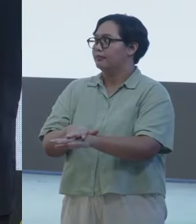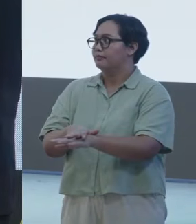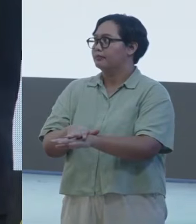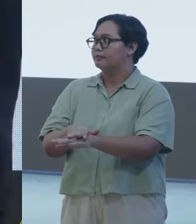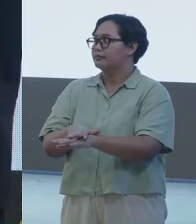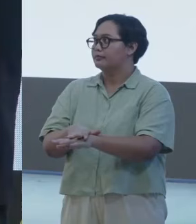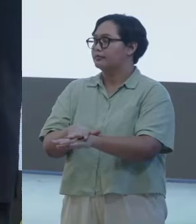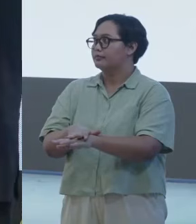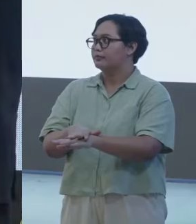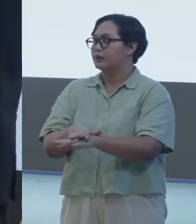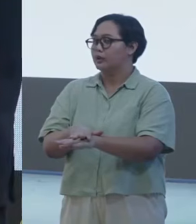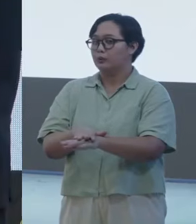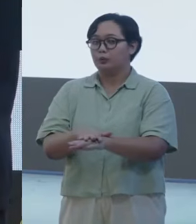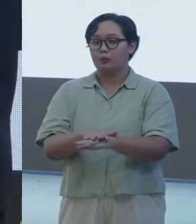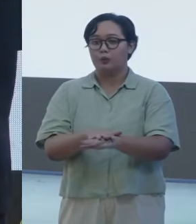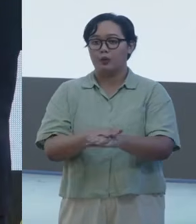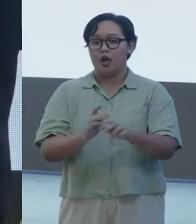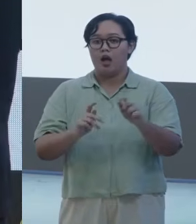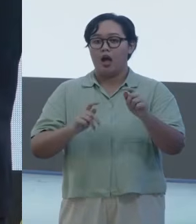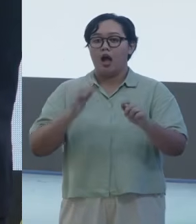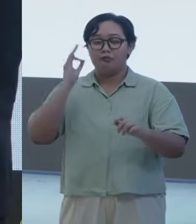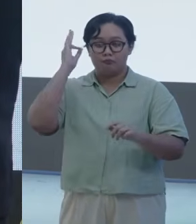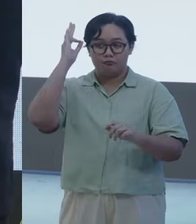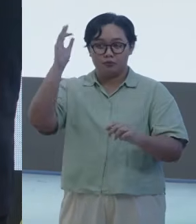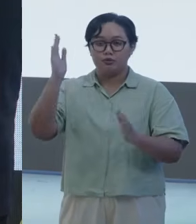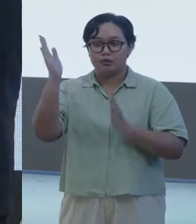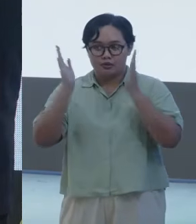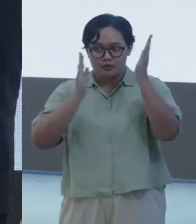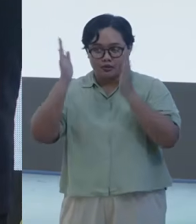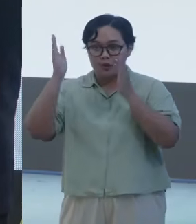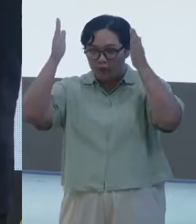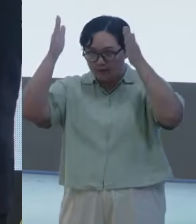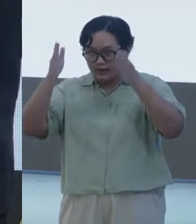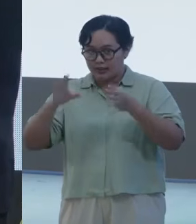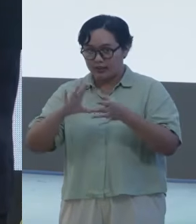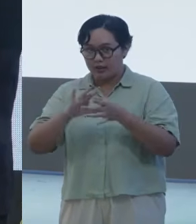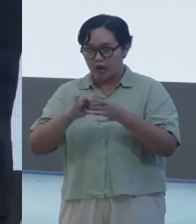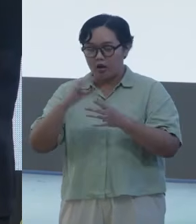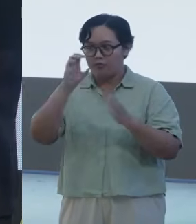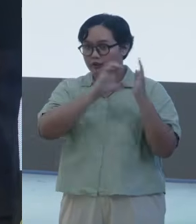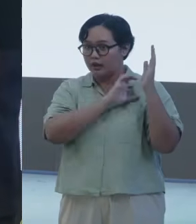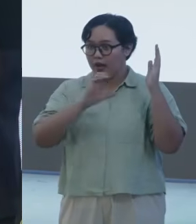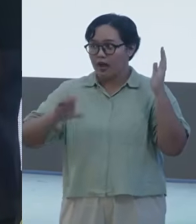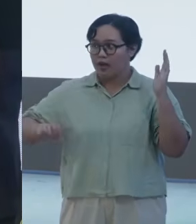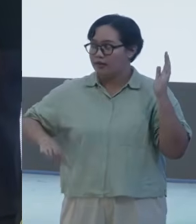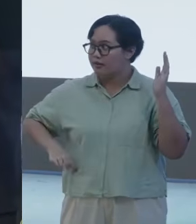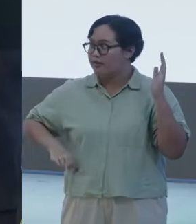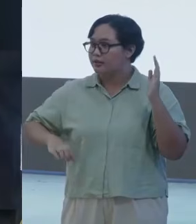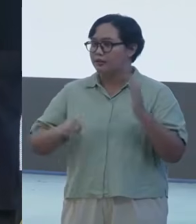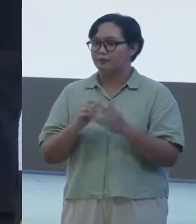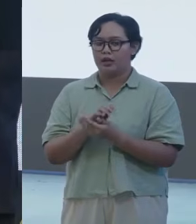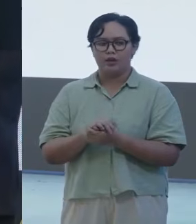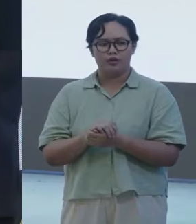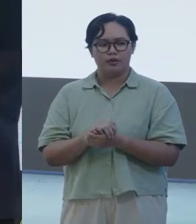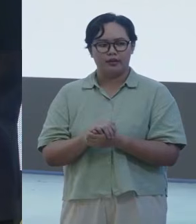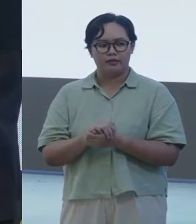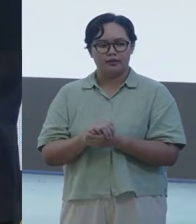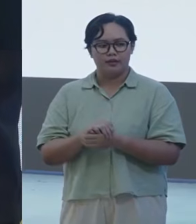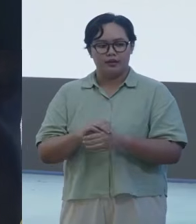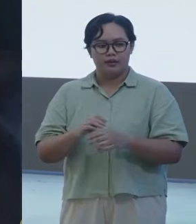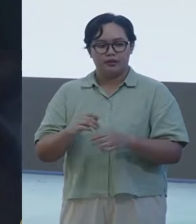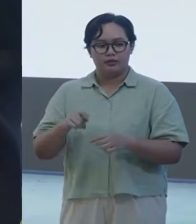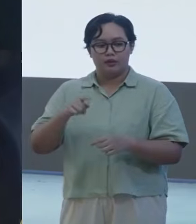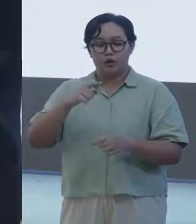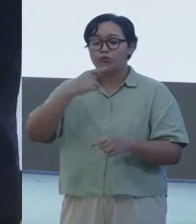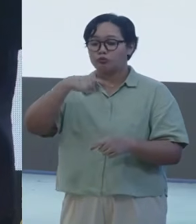magiging lingkod ng Panginoon na magtuturo ng Biblia, correcting his opponents with gentleness, God